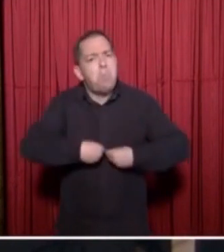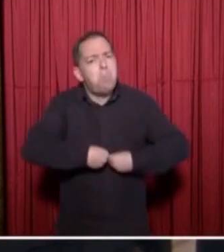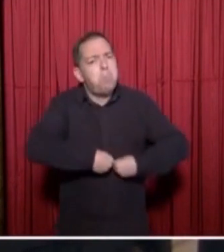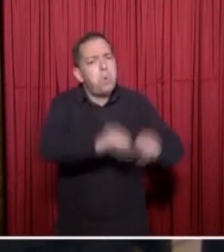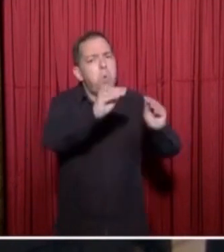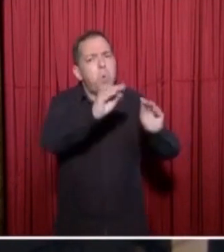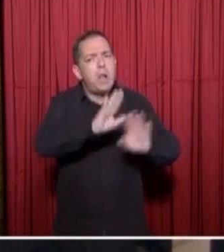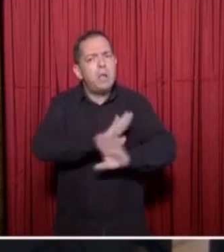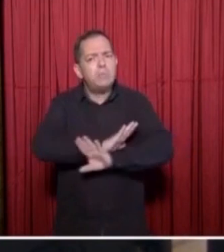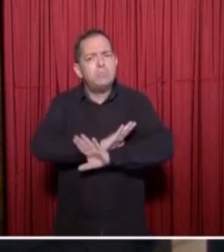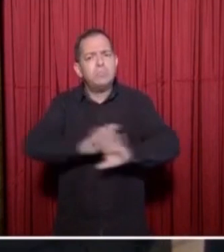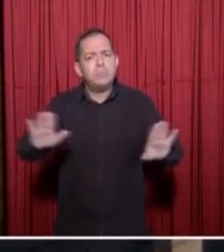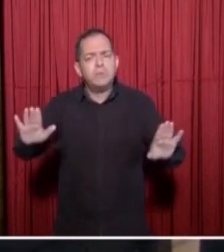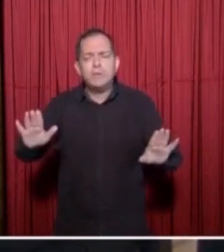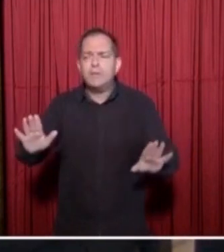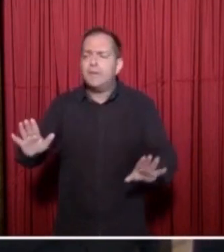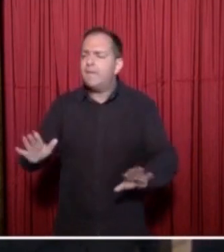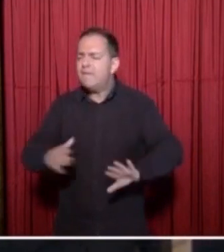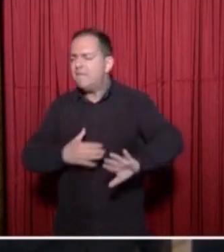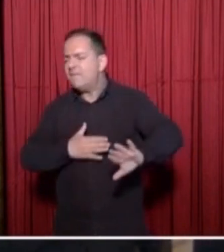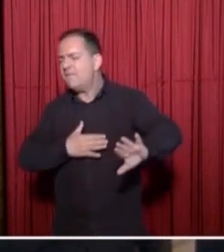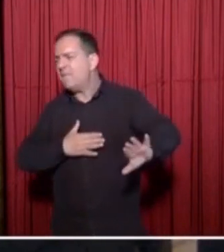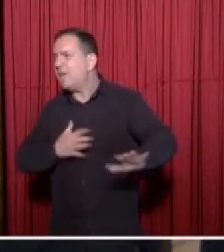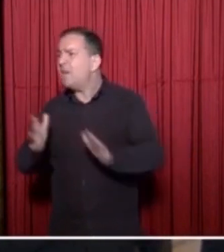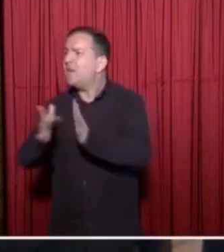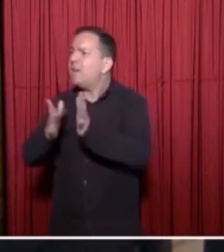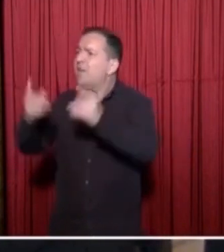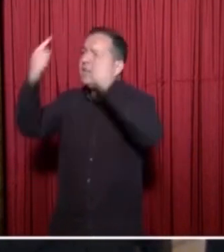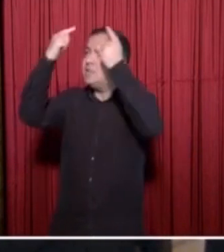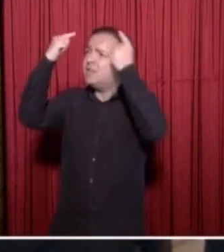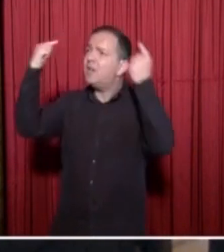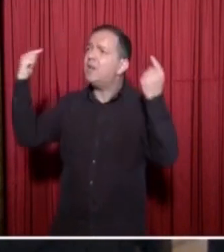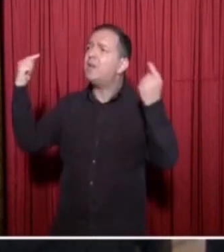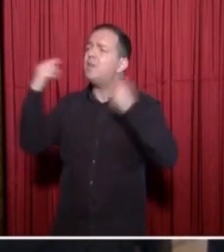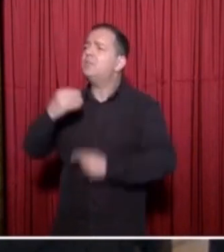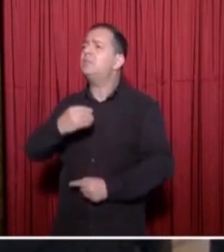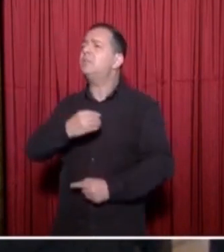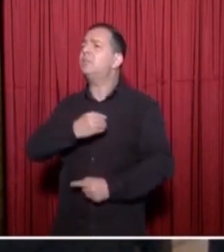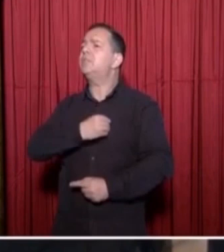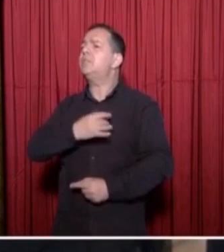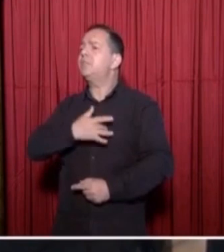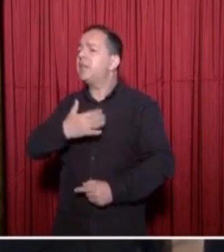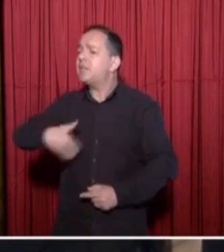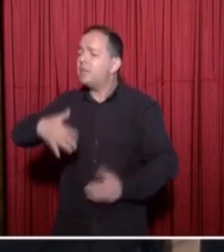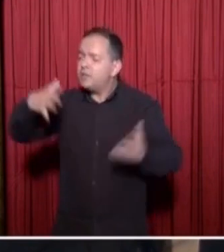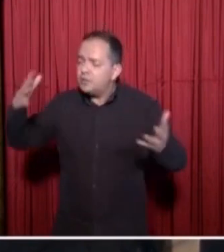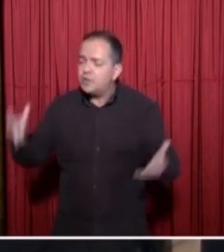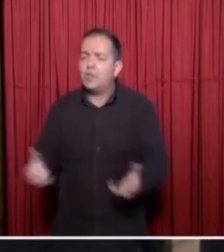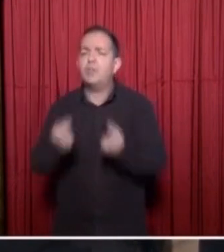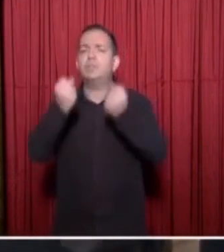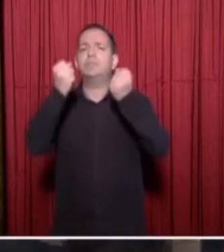αντοσάμενος Χριστού φύσε των ψυχών ημών Χριστέ ο Θεός